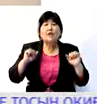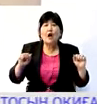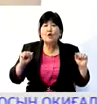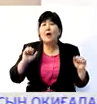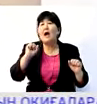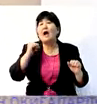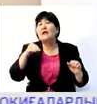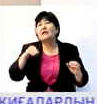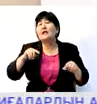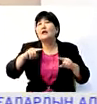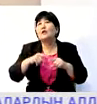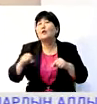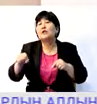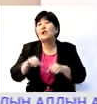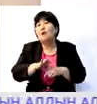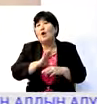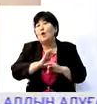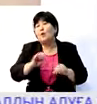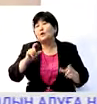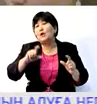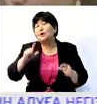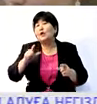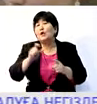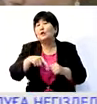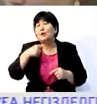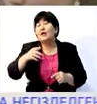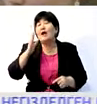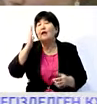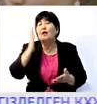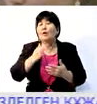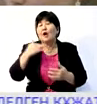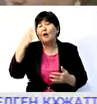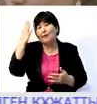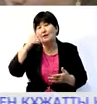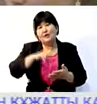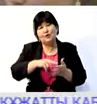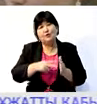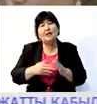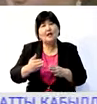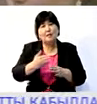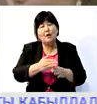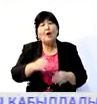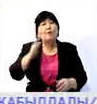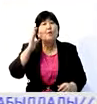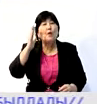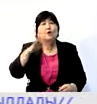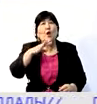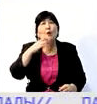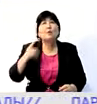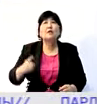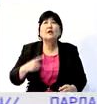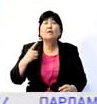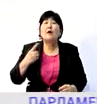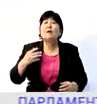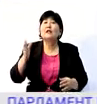IT технологиясының тілін меңгерген озат студенттер сөз алып, алға қойған мақсат жоспарларымен бөлісті. Болашақта көптеген мамандықтар